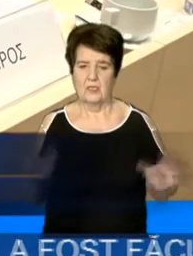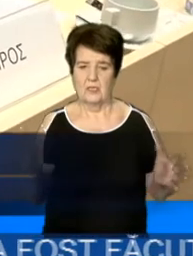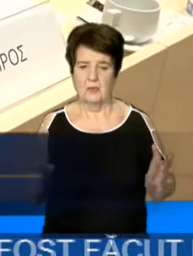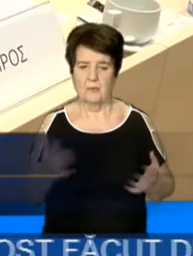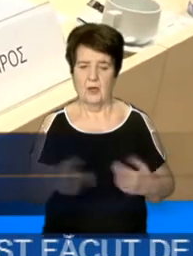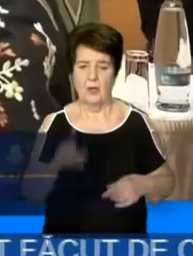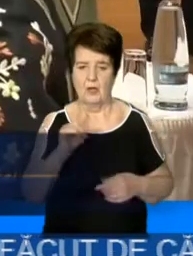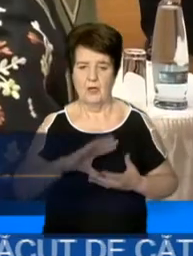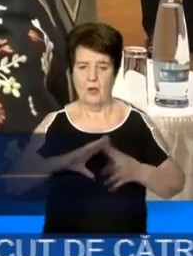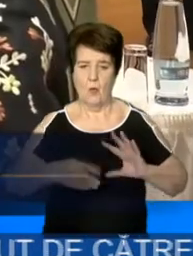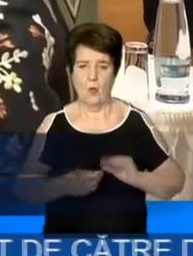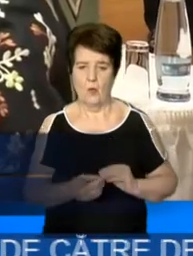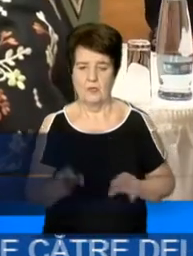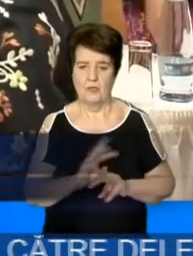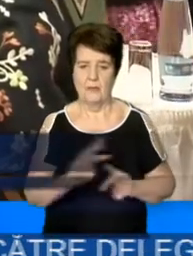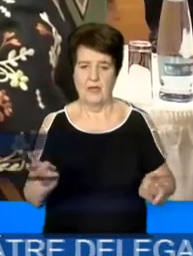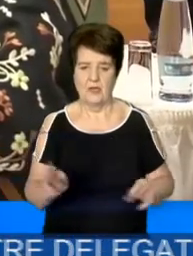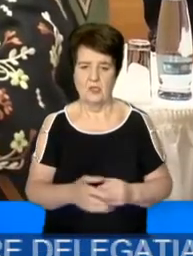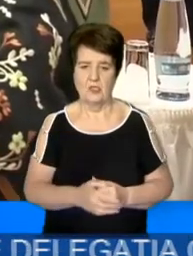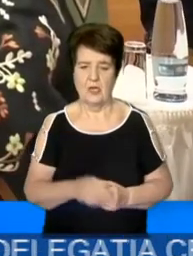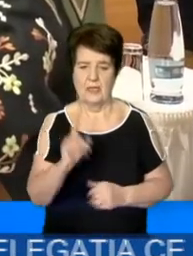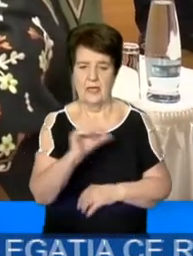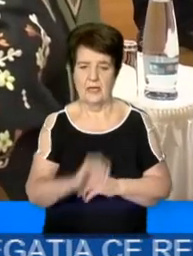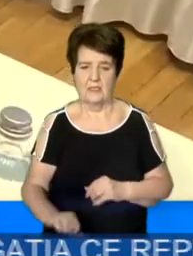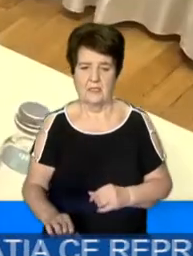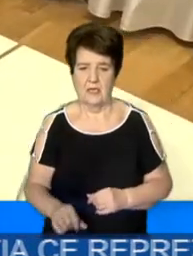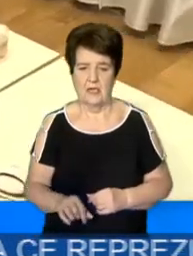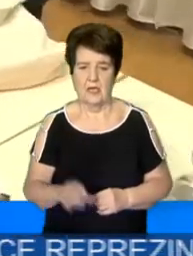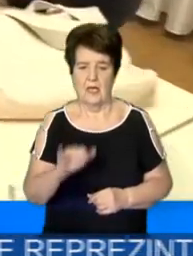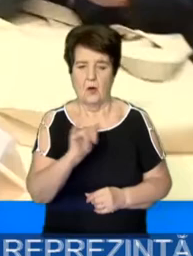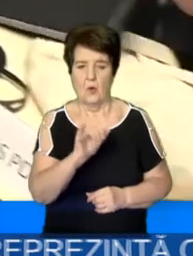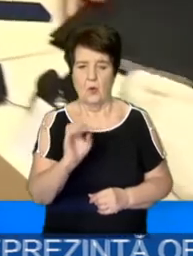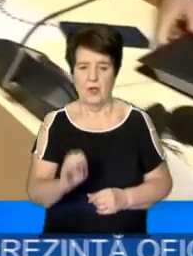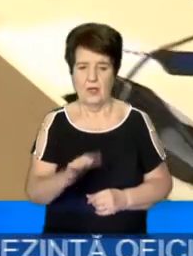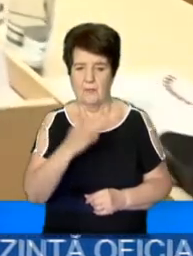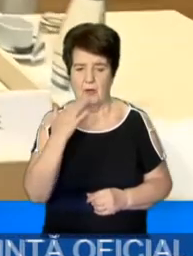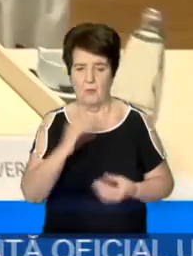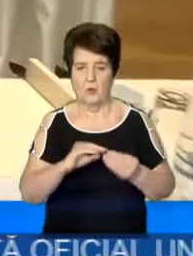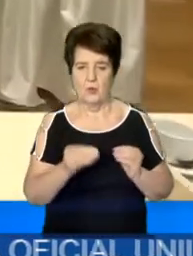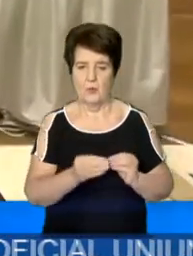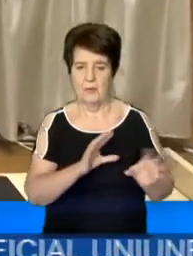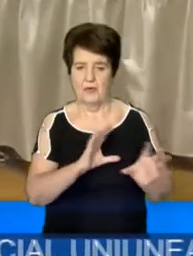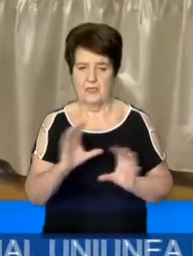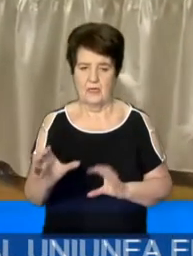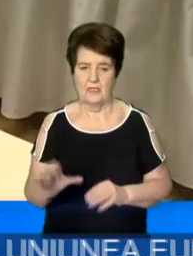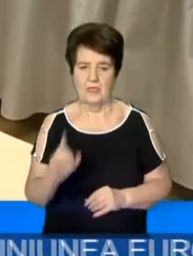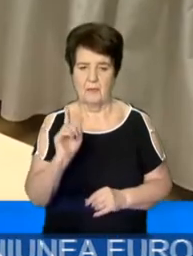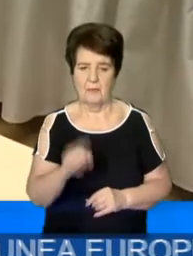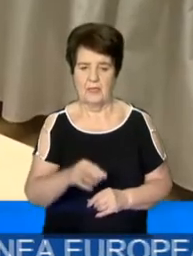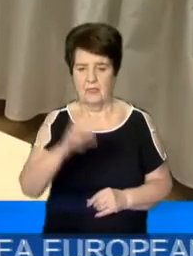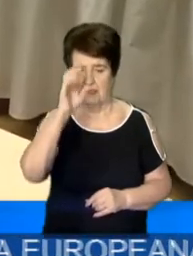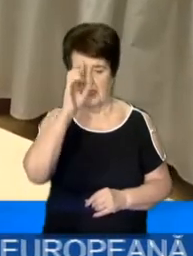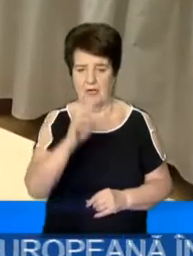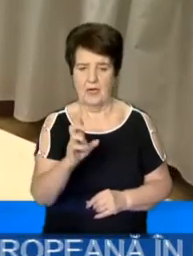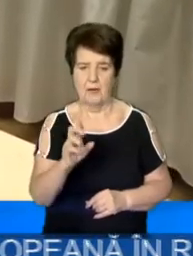Aceasta e concluzia la care au ajuns ministrii de externe ai țărilor UE. Mai mult, e o problemă de securitate, mai ales pentru țările